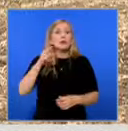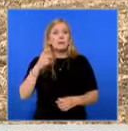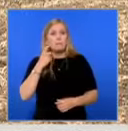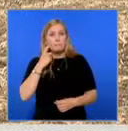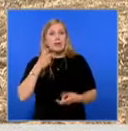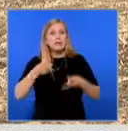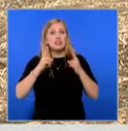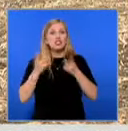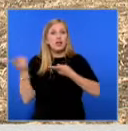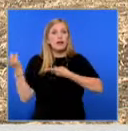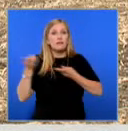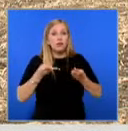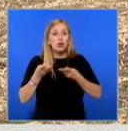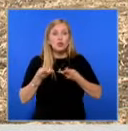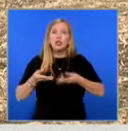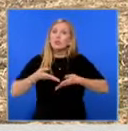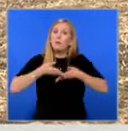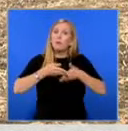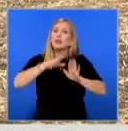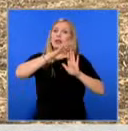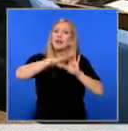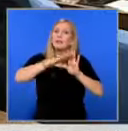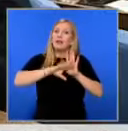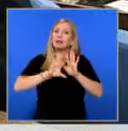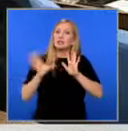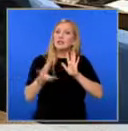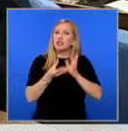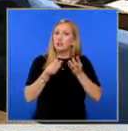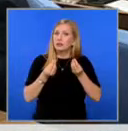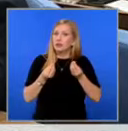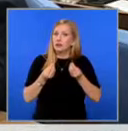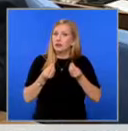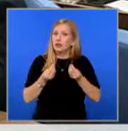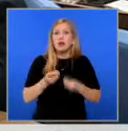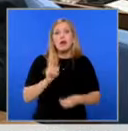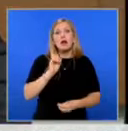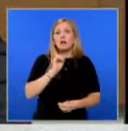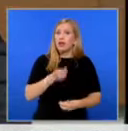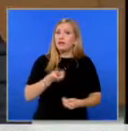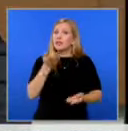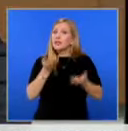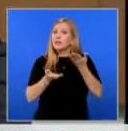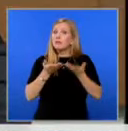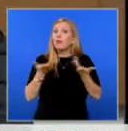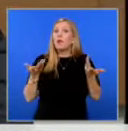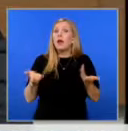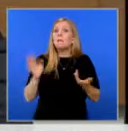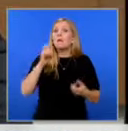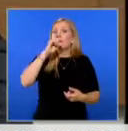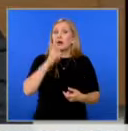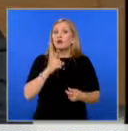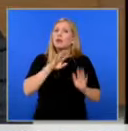допринесе за намаляване на цените на всички хранителни стоки у нас трябва да сравним кое е по-важно да намалим